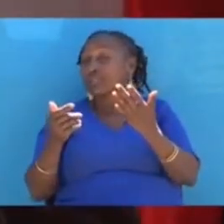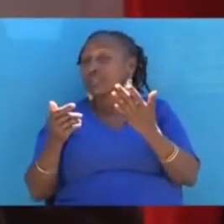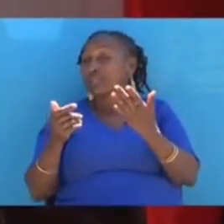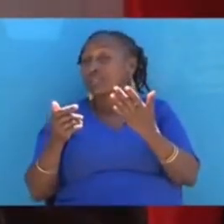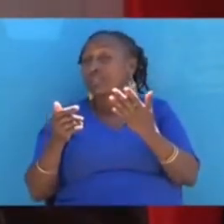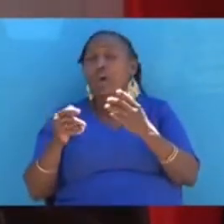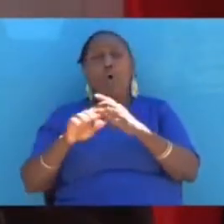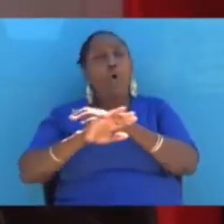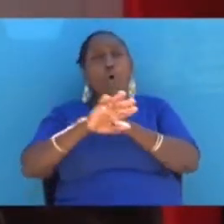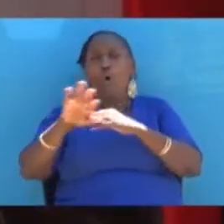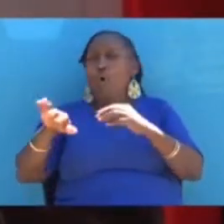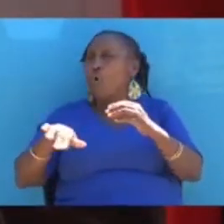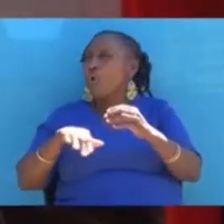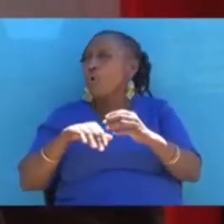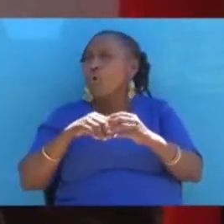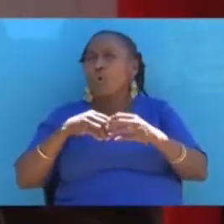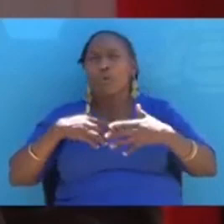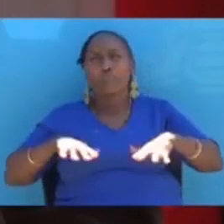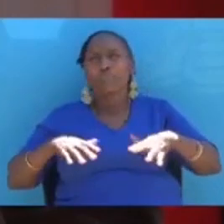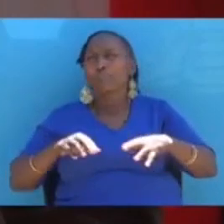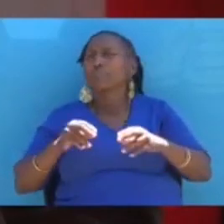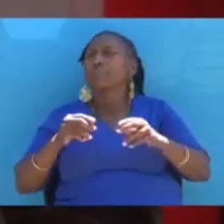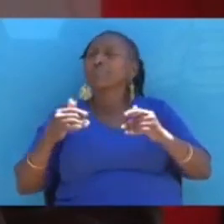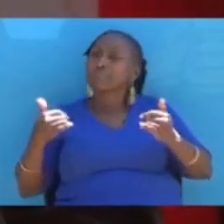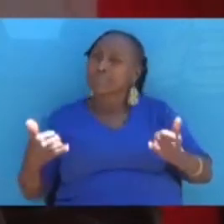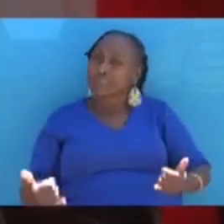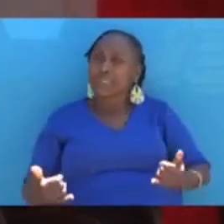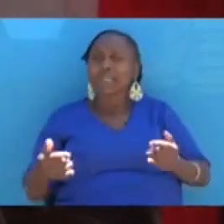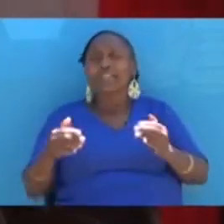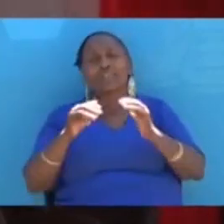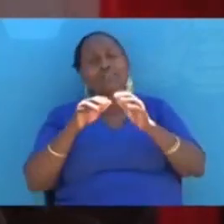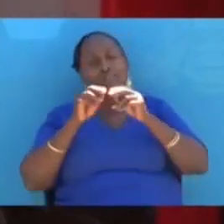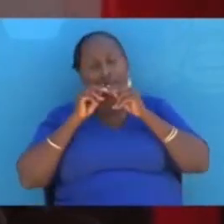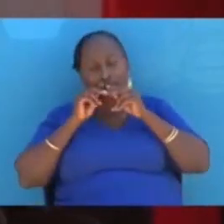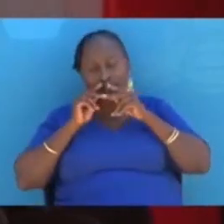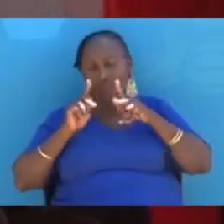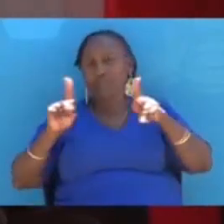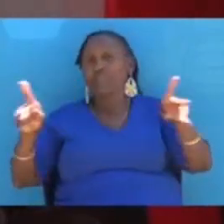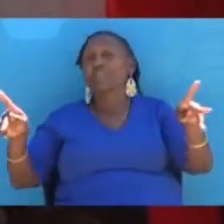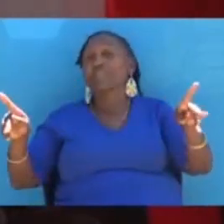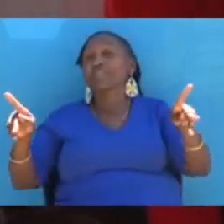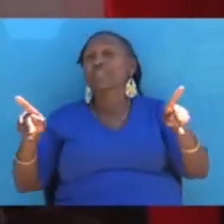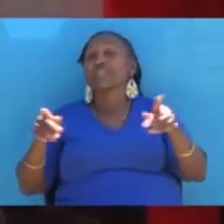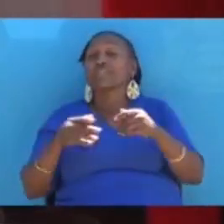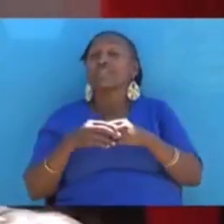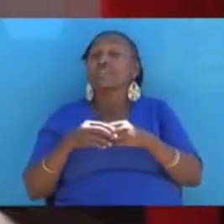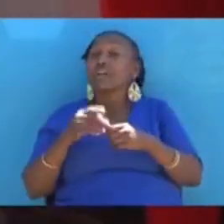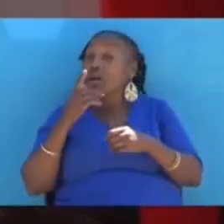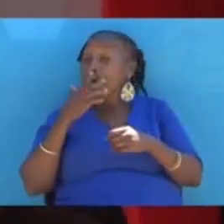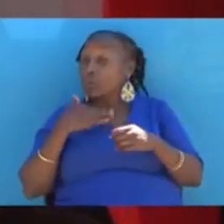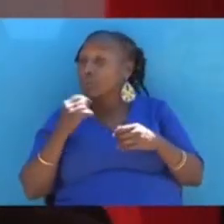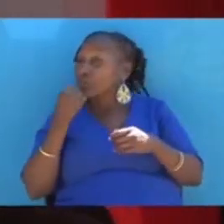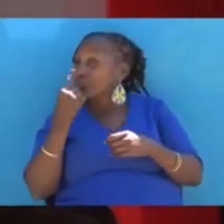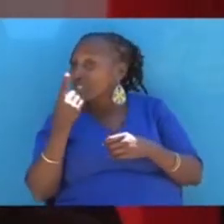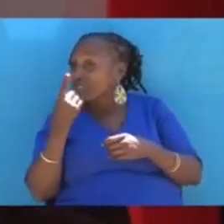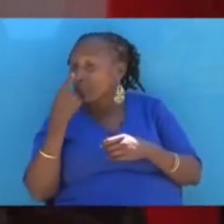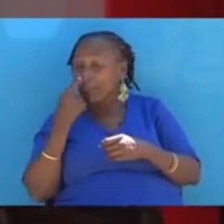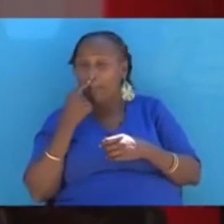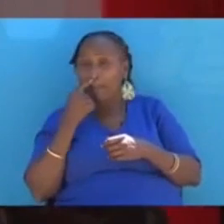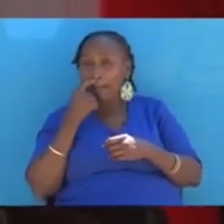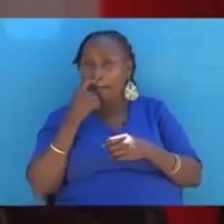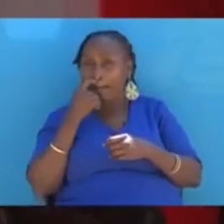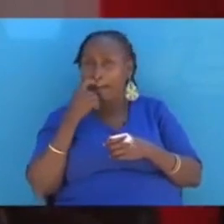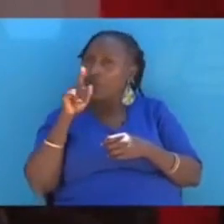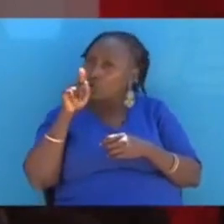na kwa hivyo hiyo propaganda na fitina, ndio ilikuwa inatatiza kura zetu. Sasa tungetaka kusema watu ya Narok,